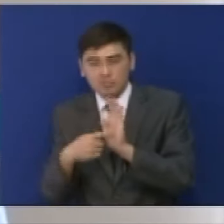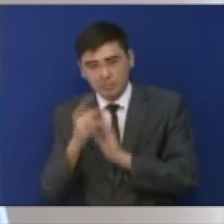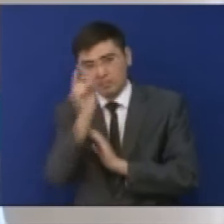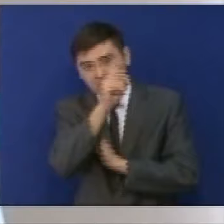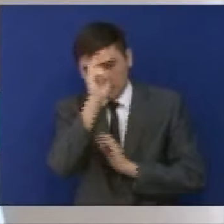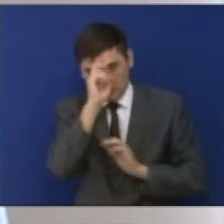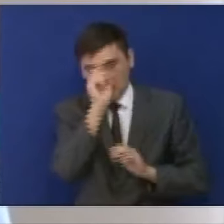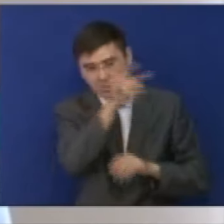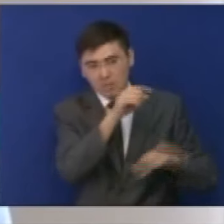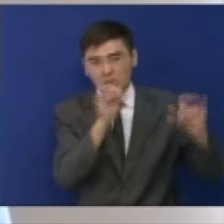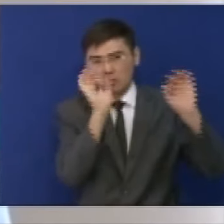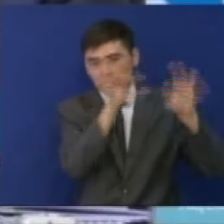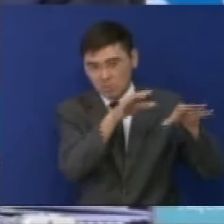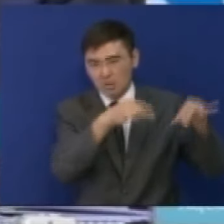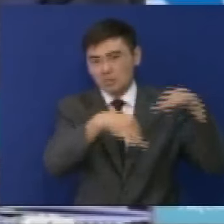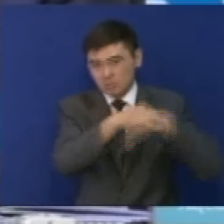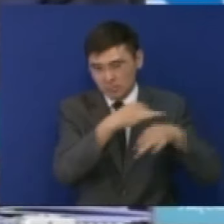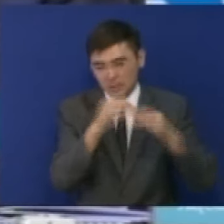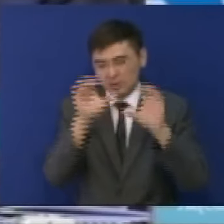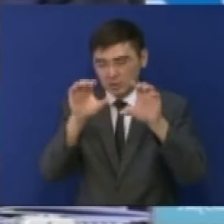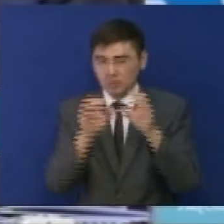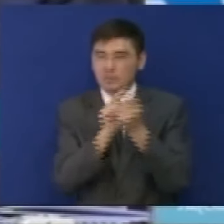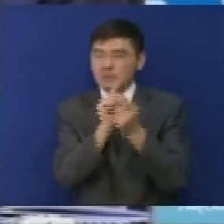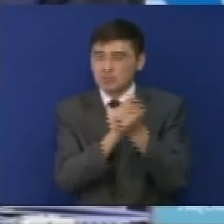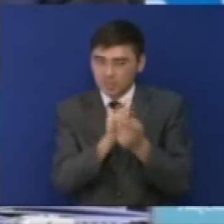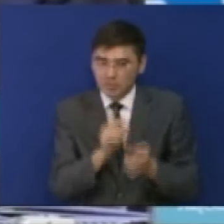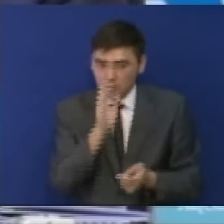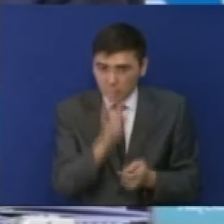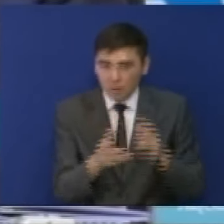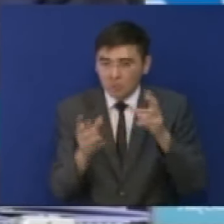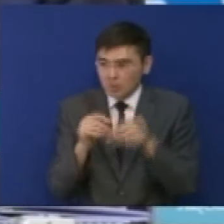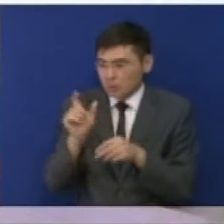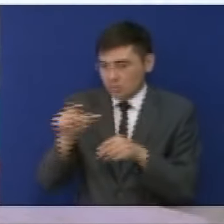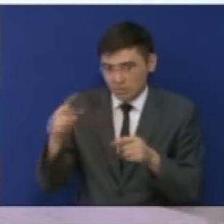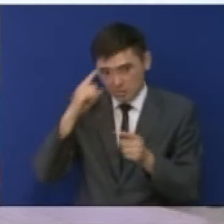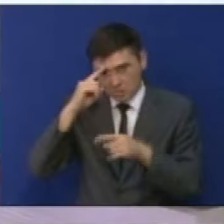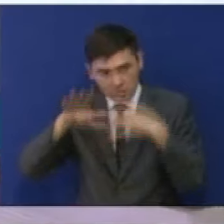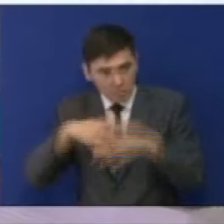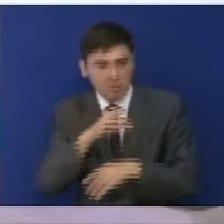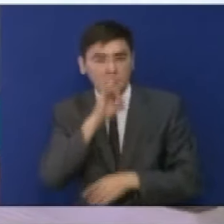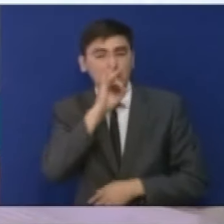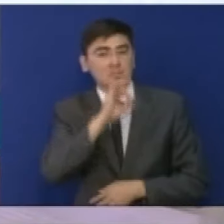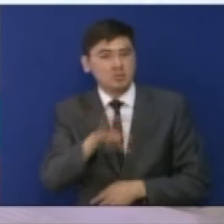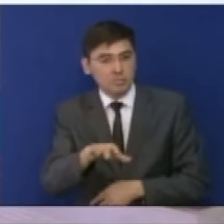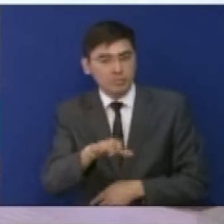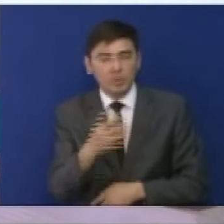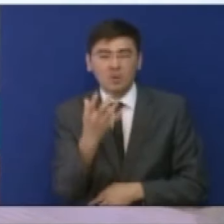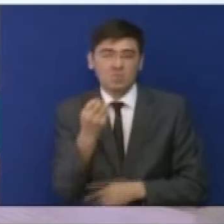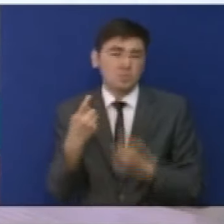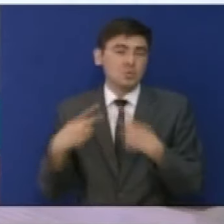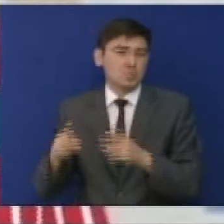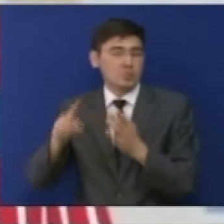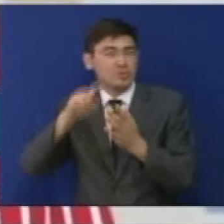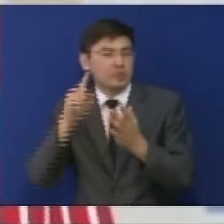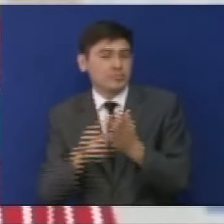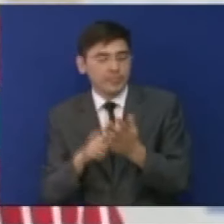поднят в правительстве и в законопроект будут внесены дополнения, которые больше не будут вводить в заблуждение граждан. Далее, как и на многих встречах, был поднят вопрос